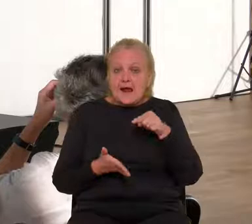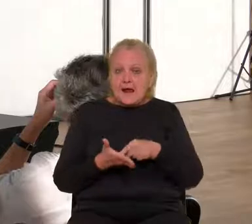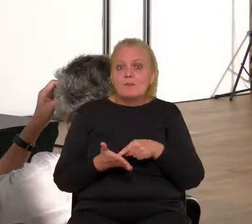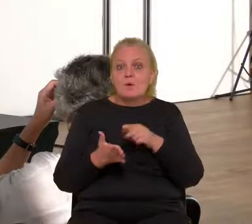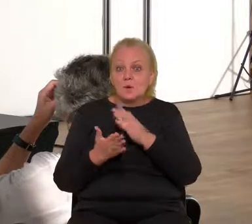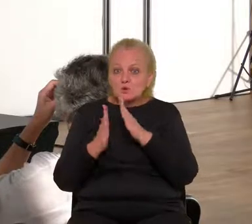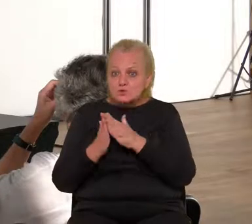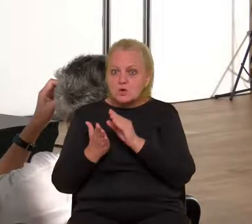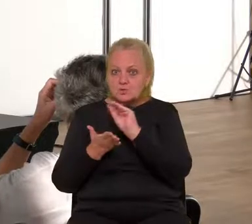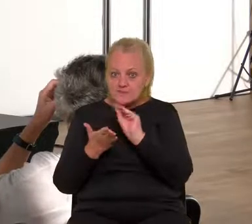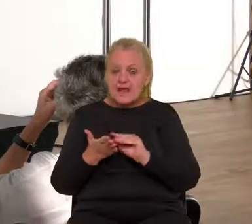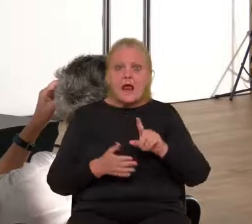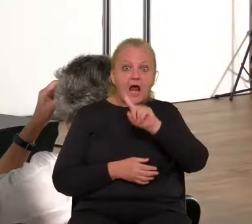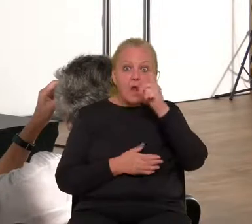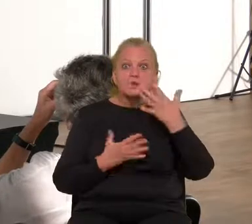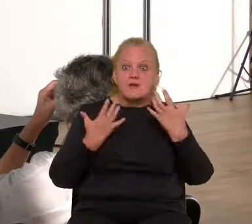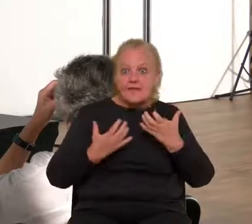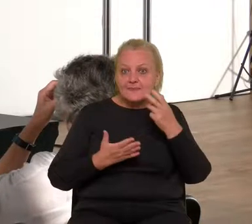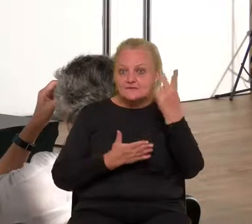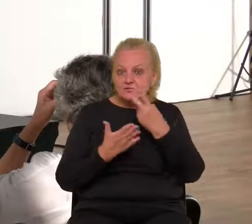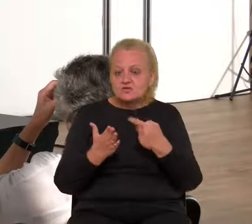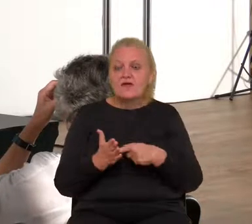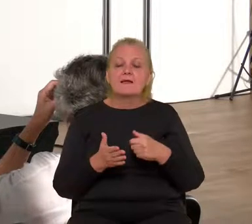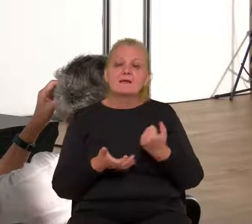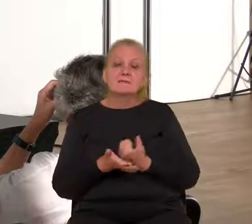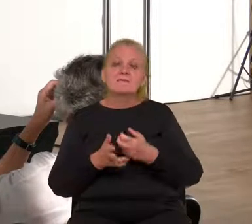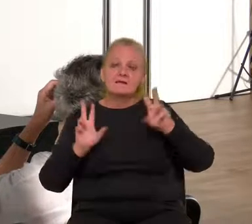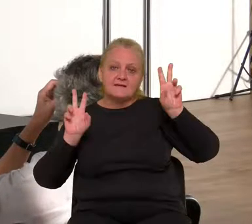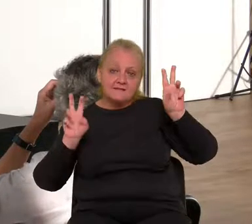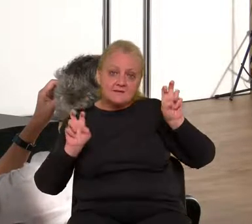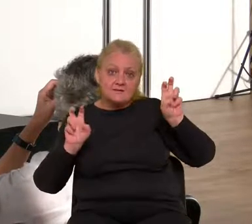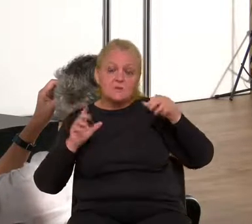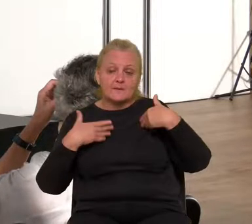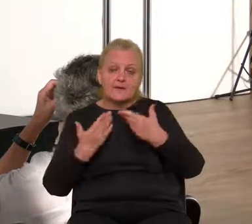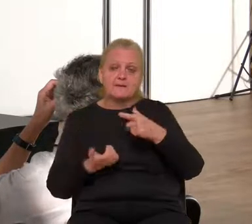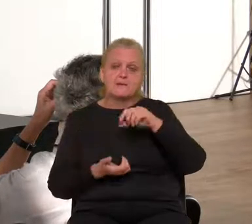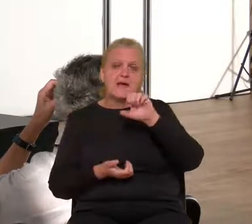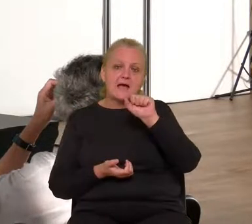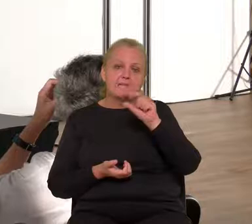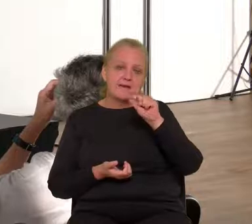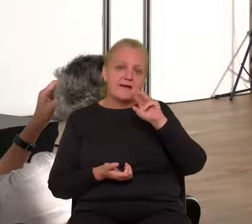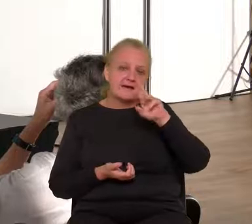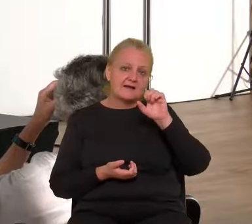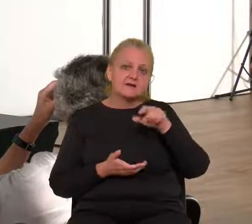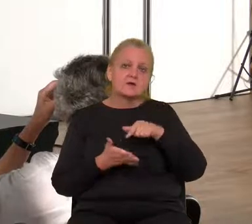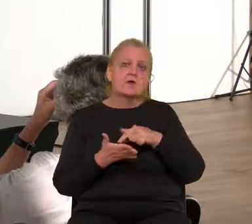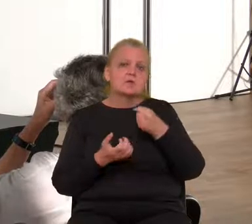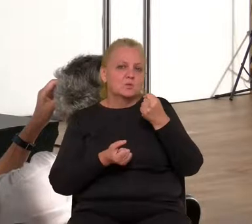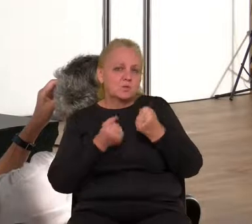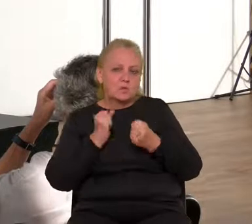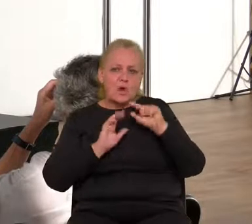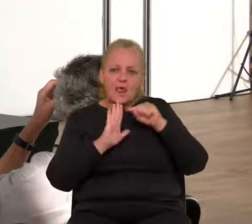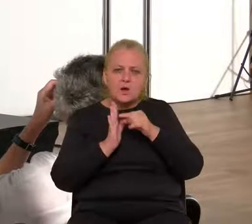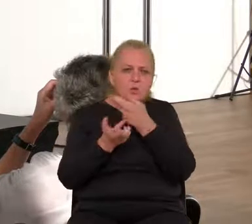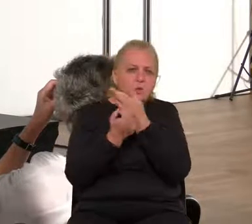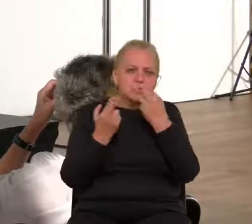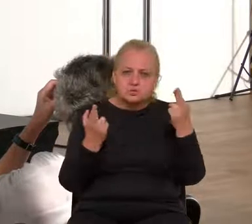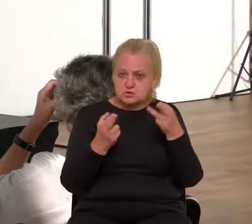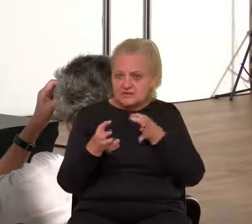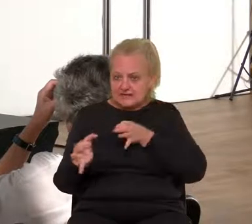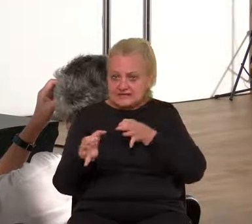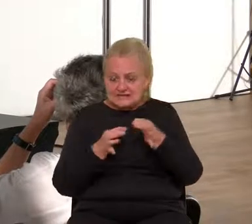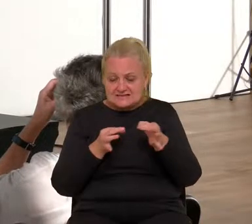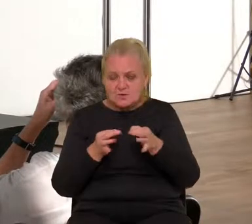Dlatego nadałem tę książce tytuł A Paragon. Taka skomplikowana struktura różnych historii, które się z